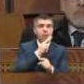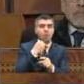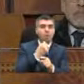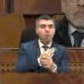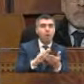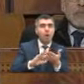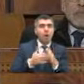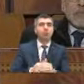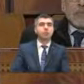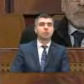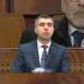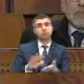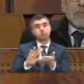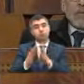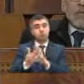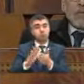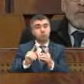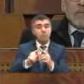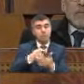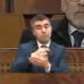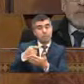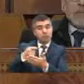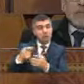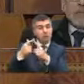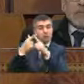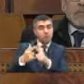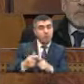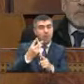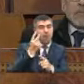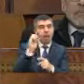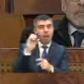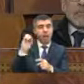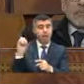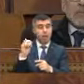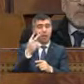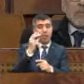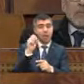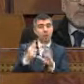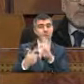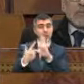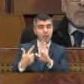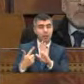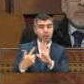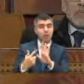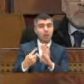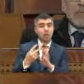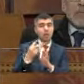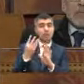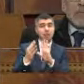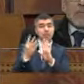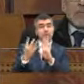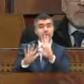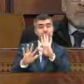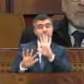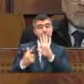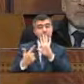أنه صرفت تقريبا في الاستثمارات ما بين 2000 و2017 97 مليار درهم بمعدل